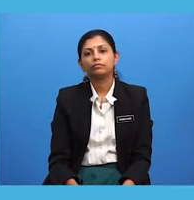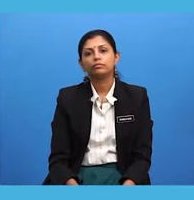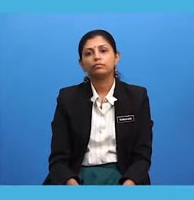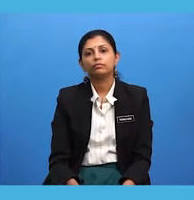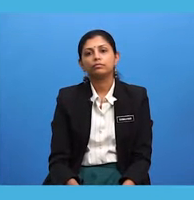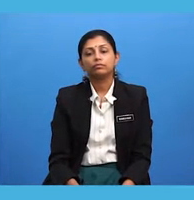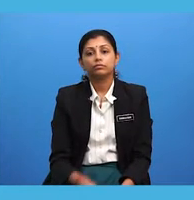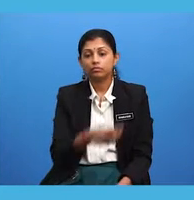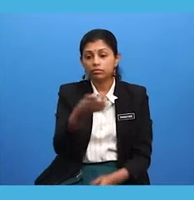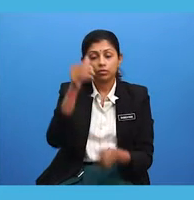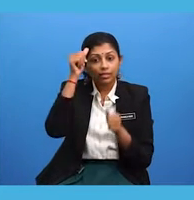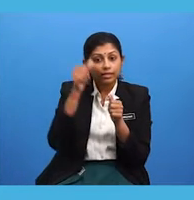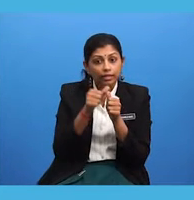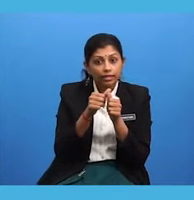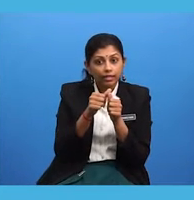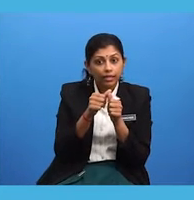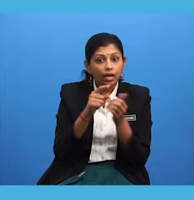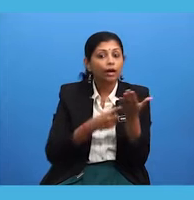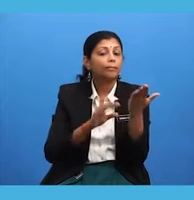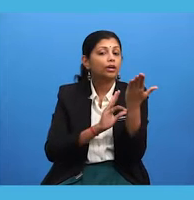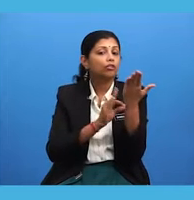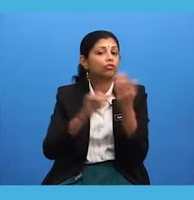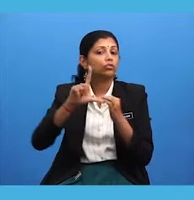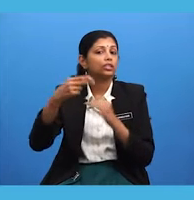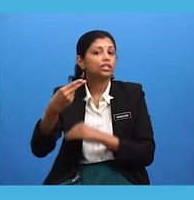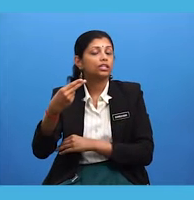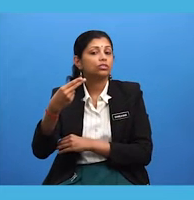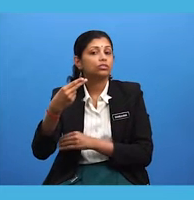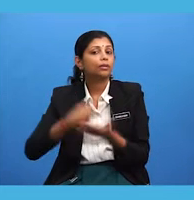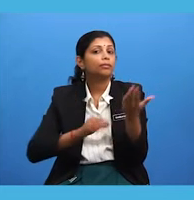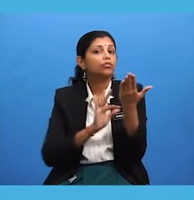Masih murid-murid ingat apakah fungsi hormon